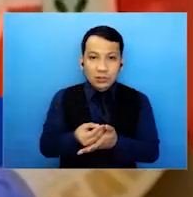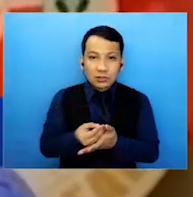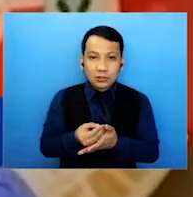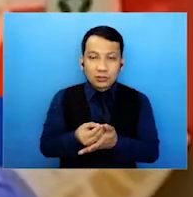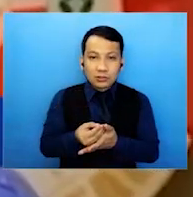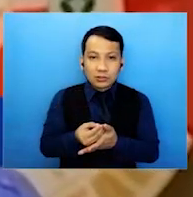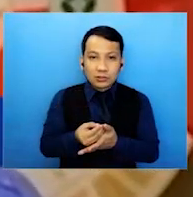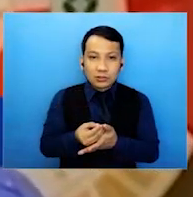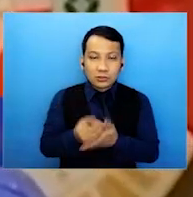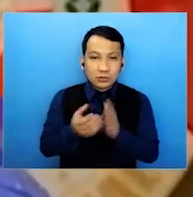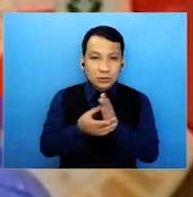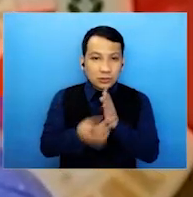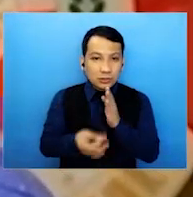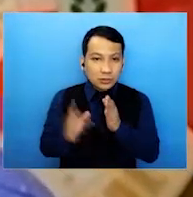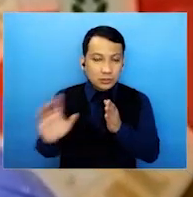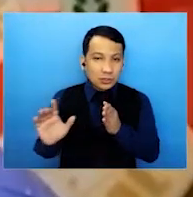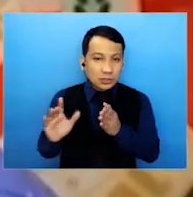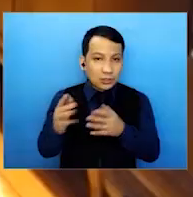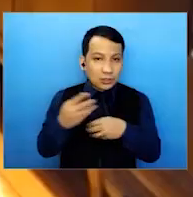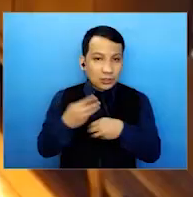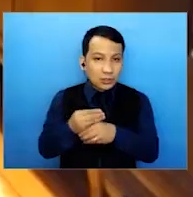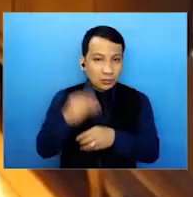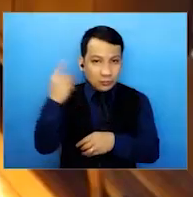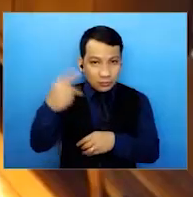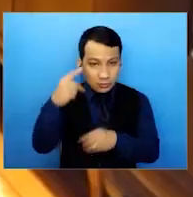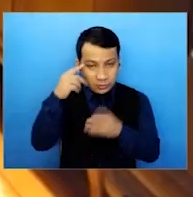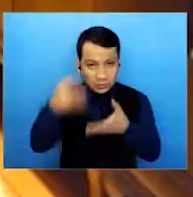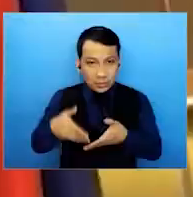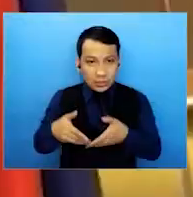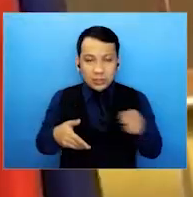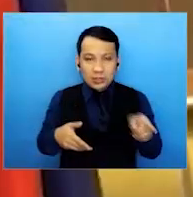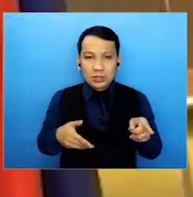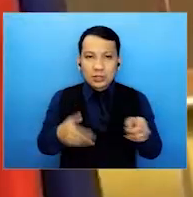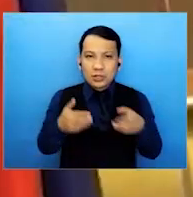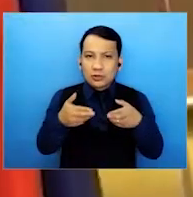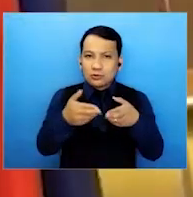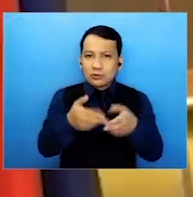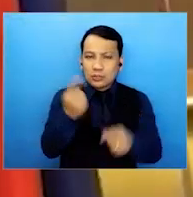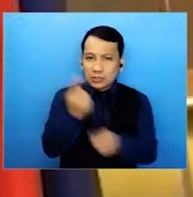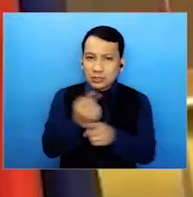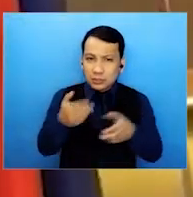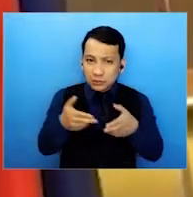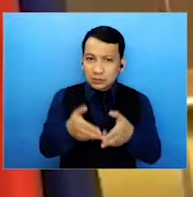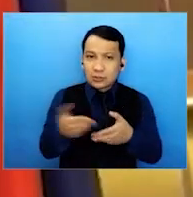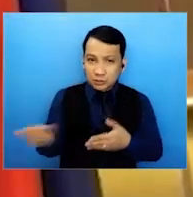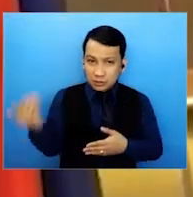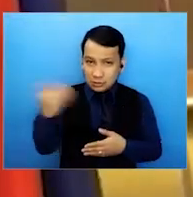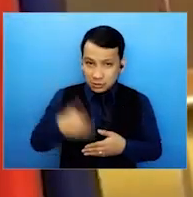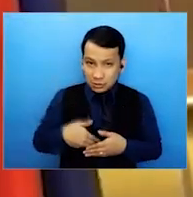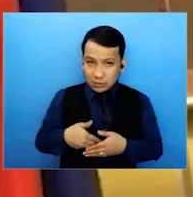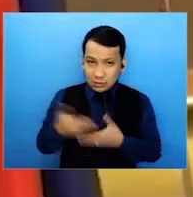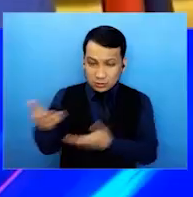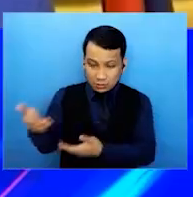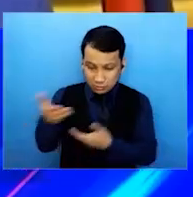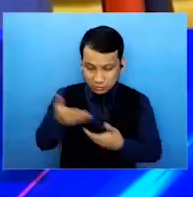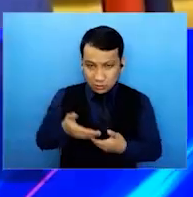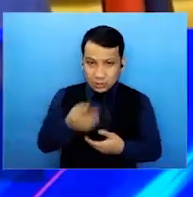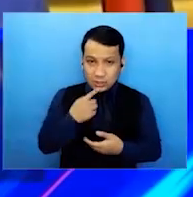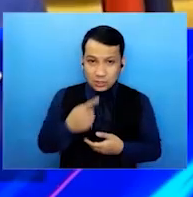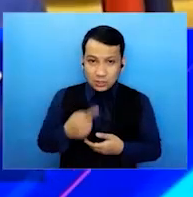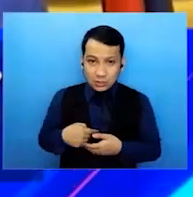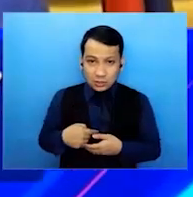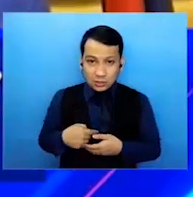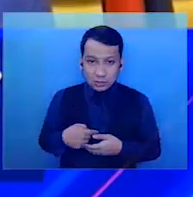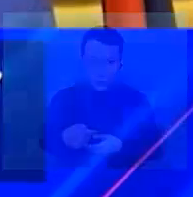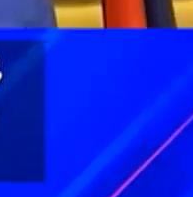ginawang milking cow ng mga politiko. After the road board, yun na may mga lumapit sa akin na nagbigay ng information, hindi ko